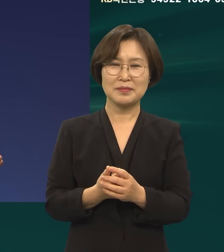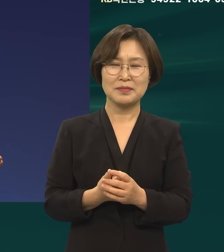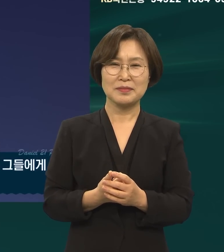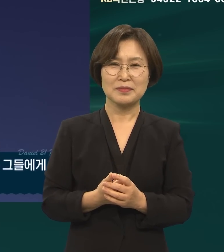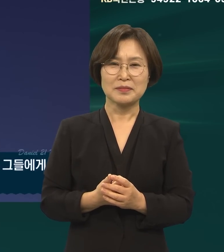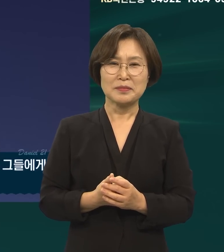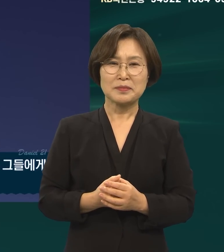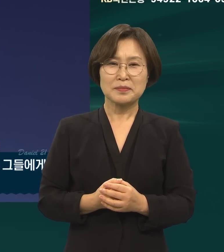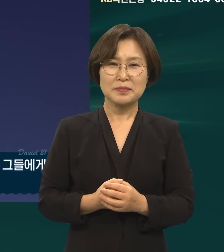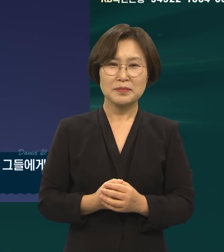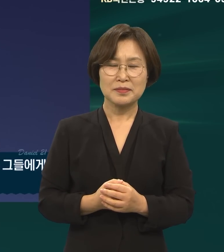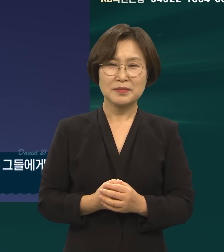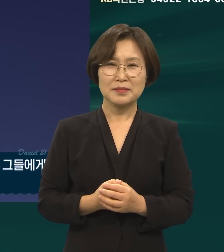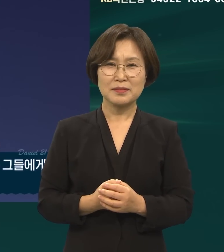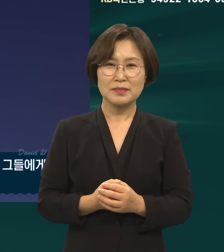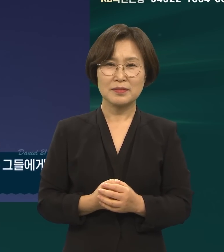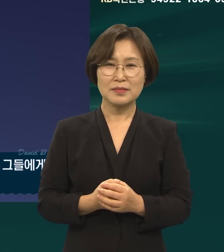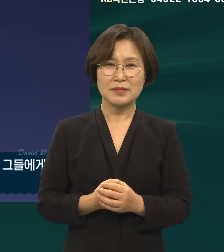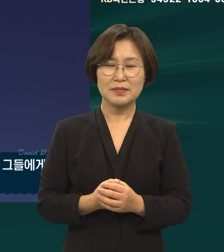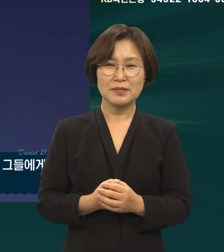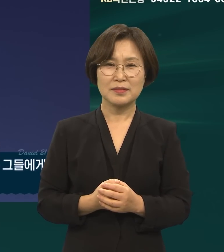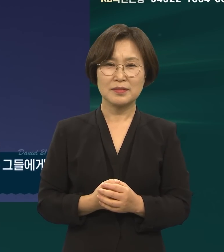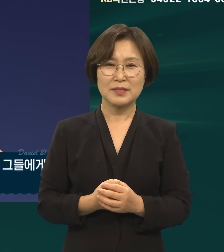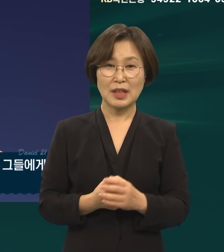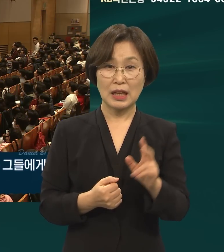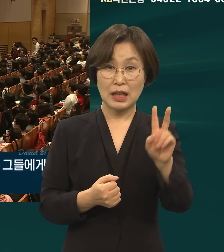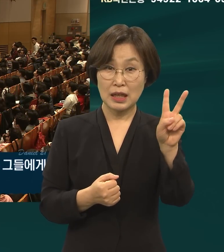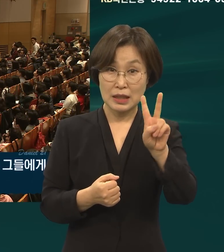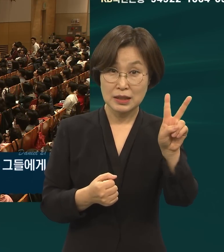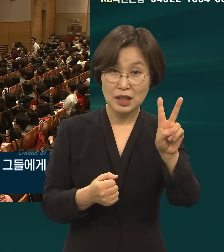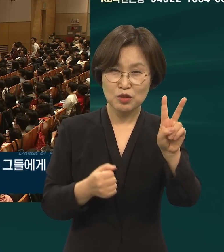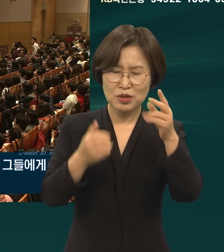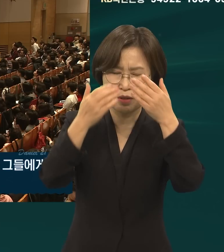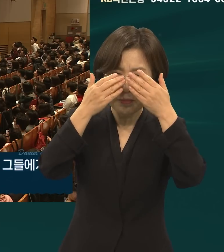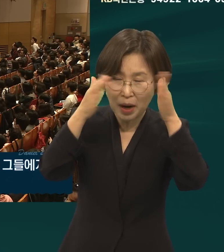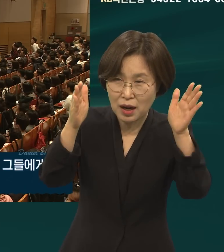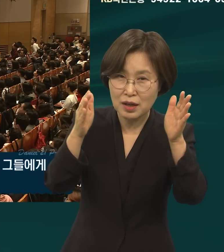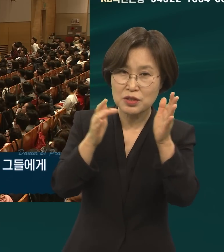31절 다시 보겠습니다. 다 같이 시작.